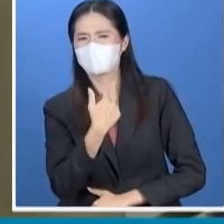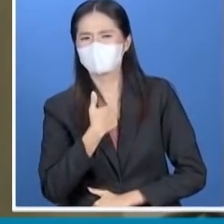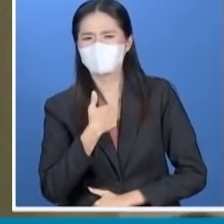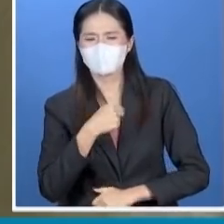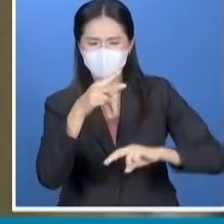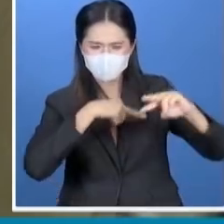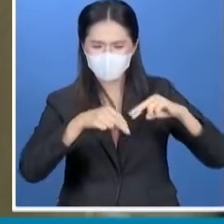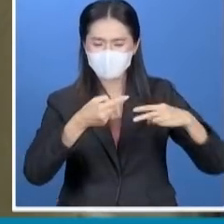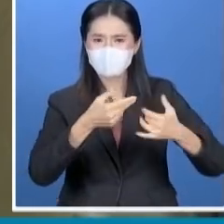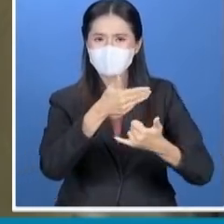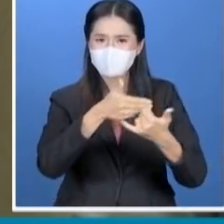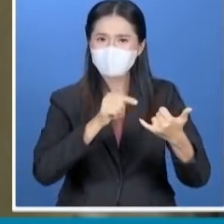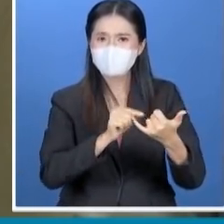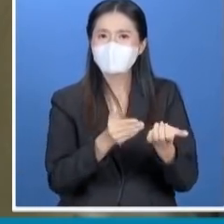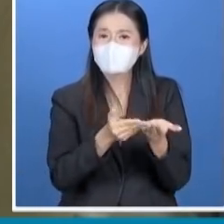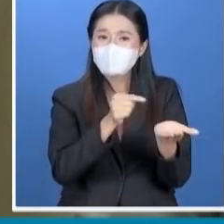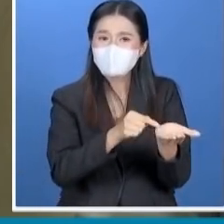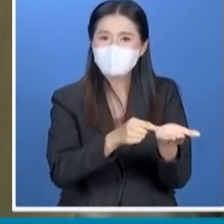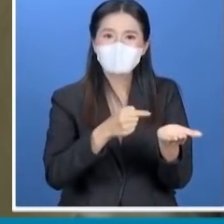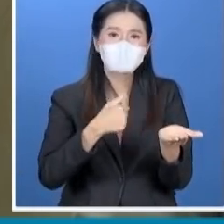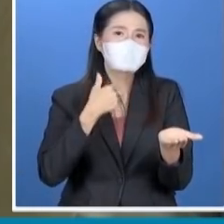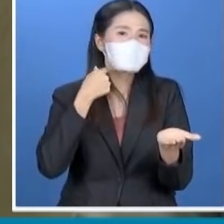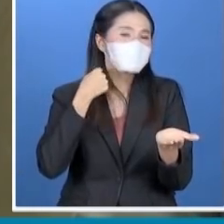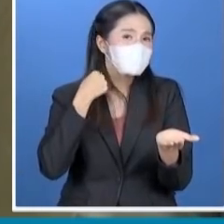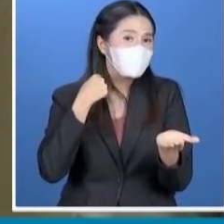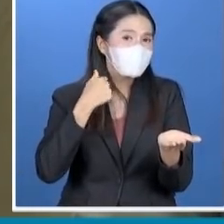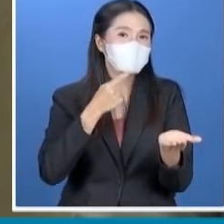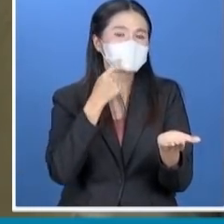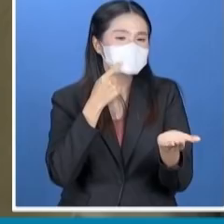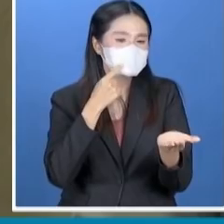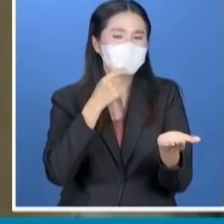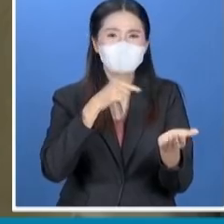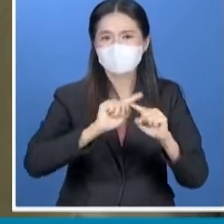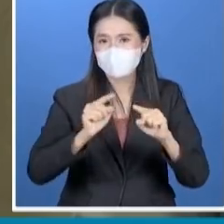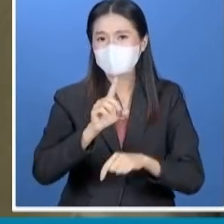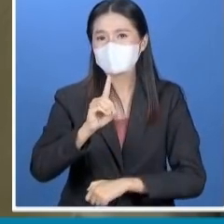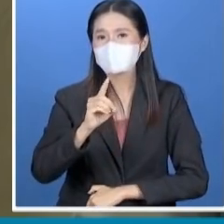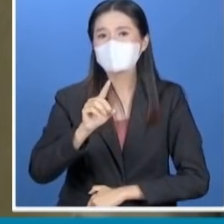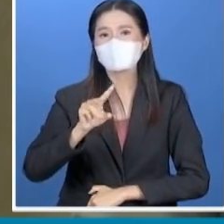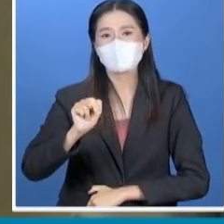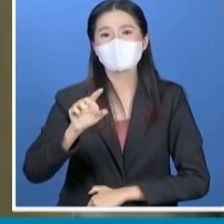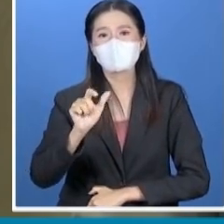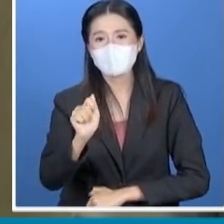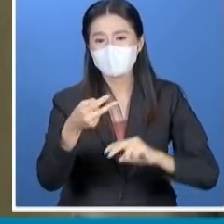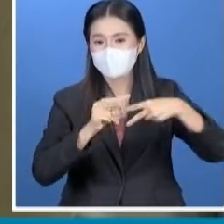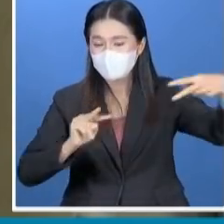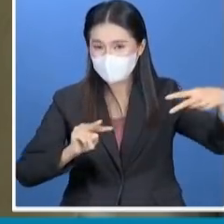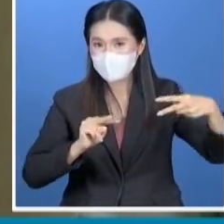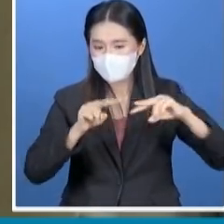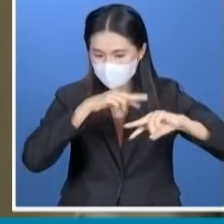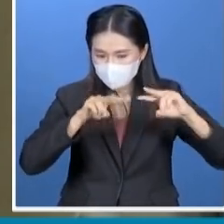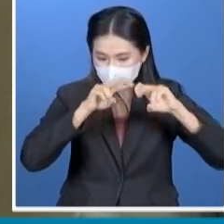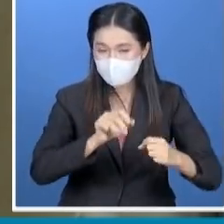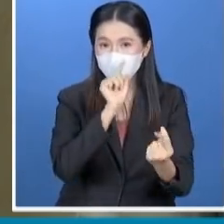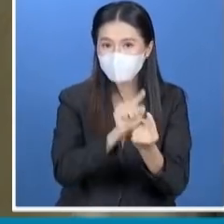การตรวจพิสูจน์ DNA บนเรือครับว่านอกจาก DNA ของคุณแตงโมที่พบบนเรือแล้วเนี่ยในส่วนต่างๆของเรือทางพิสูจน์หลักฐานตรว